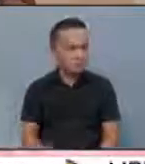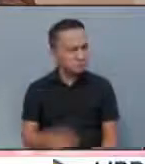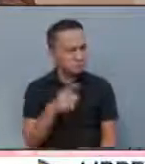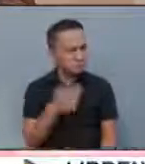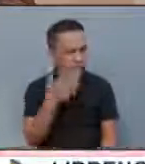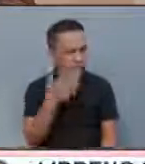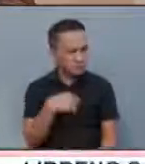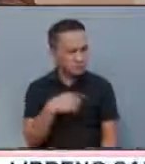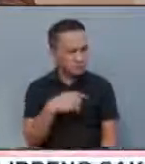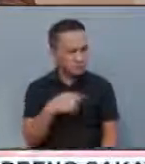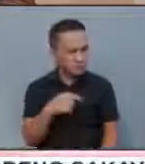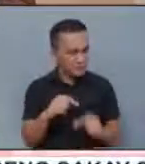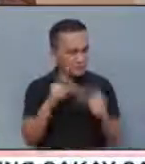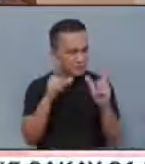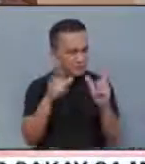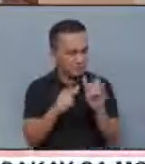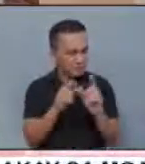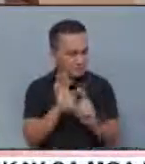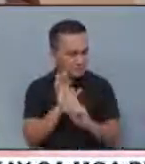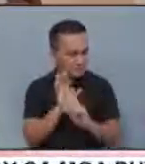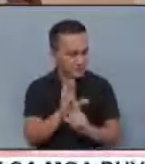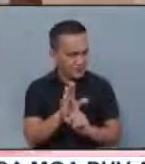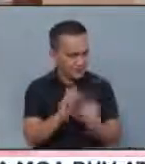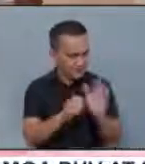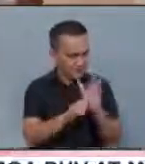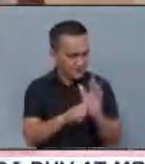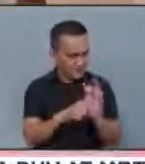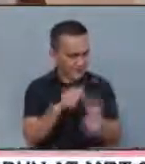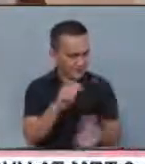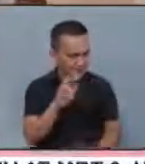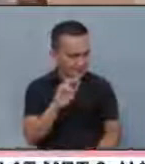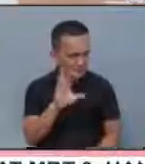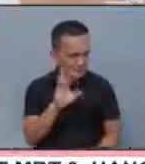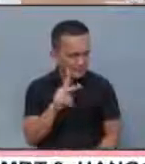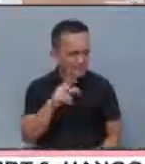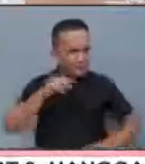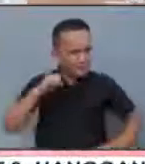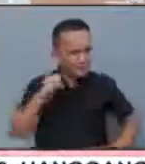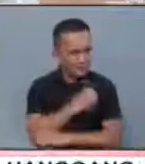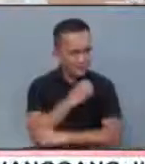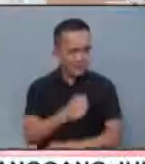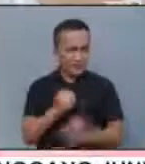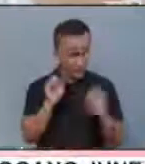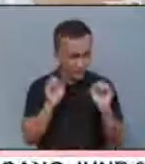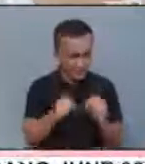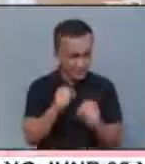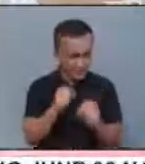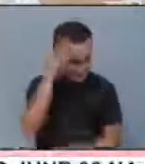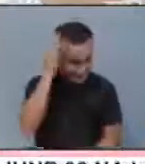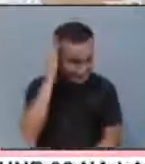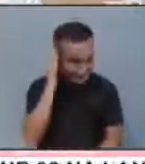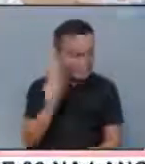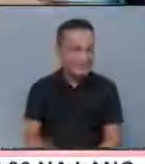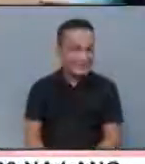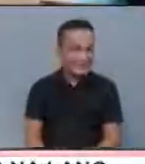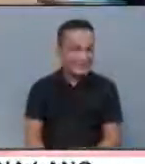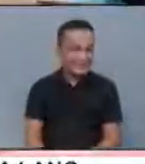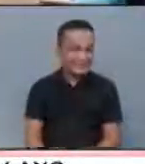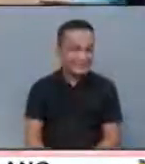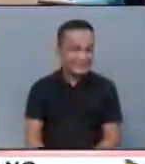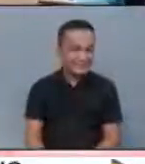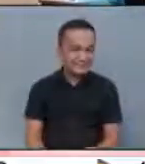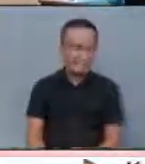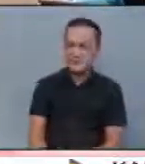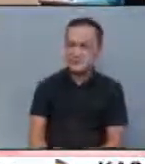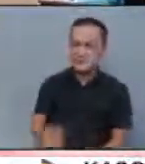live mapakita mo kami ng sample ng tricks ni Cyra. May chance ba? Kaya ba? Pwede naman